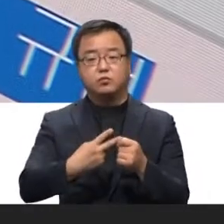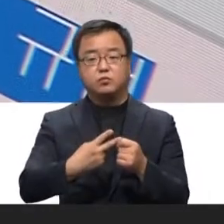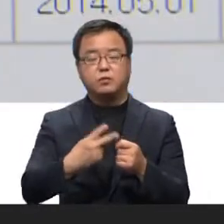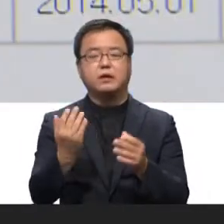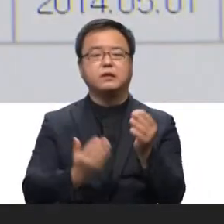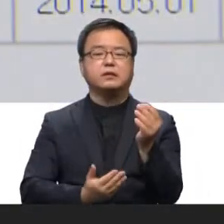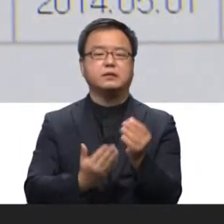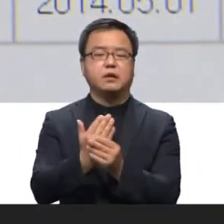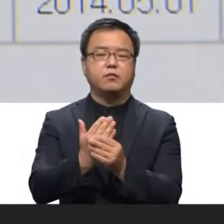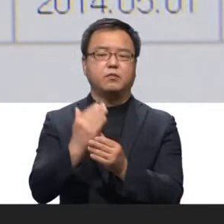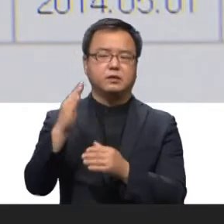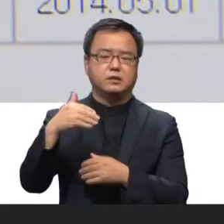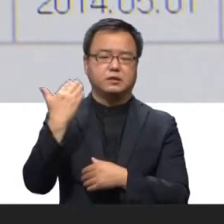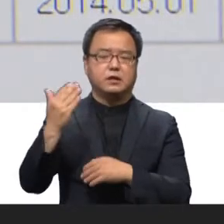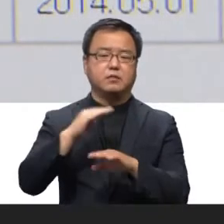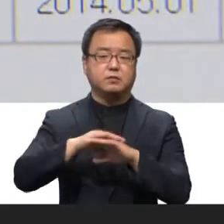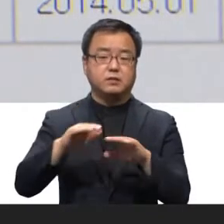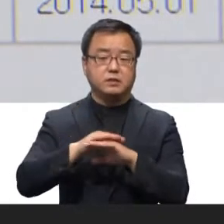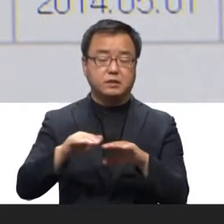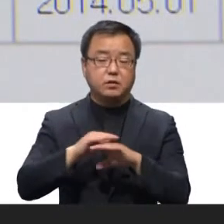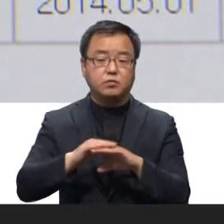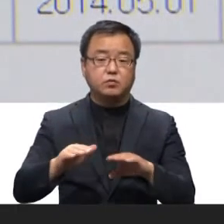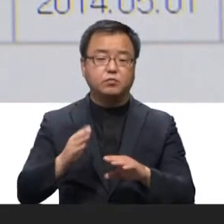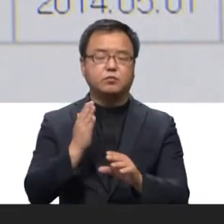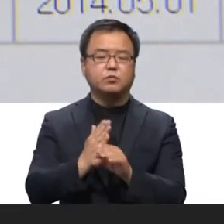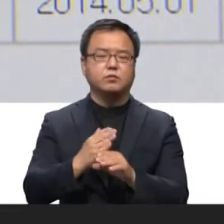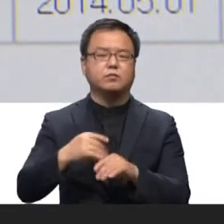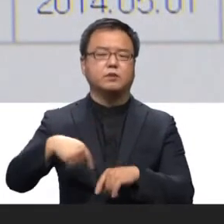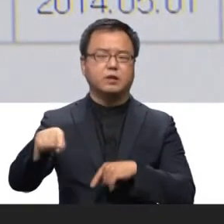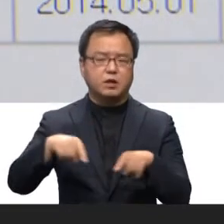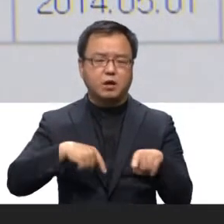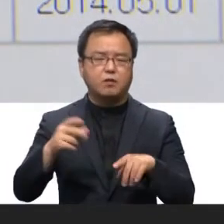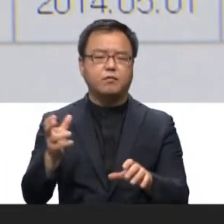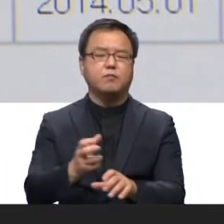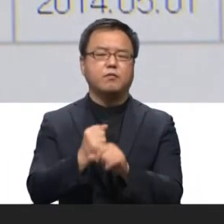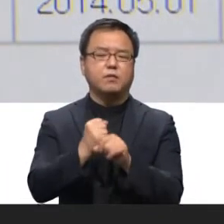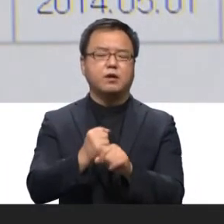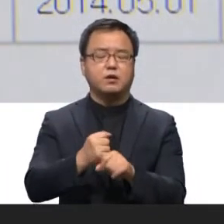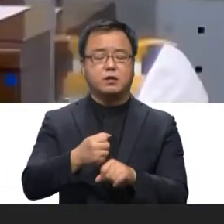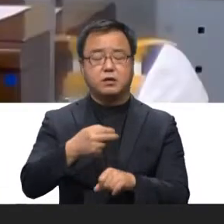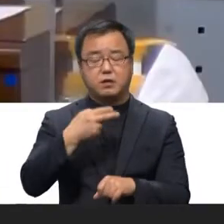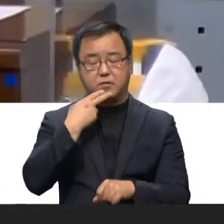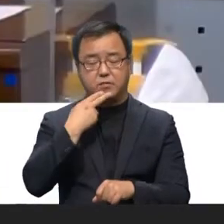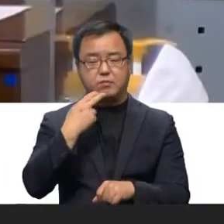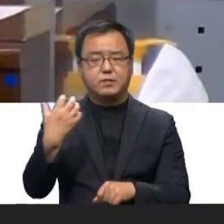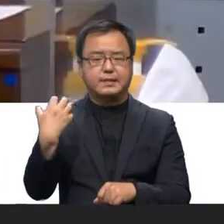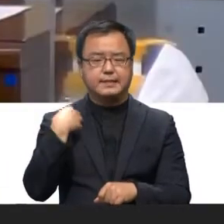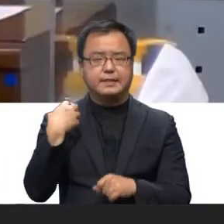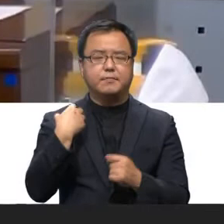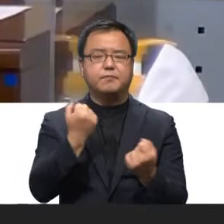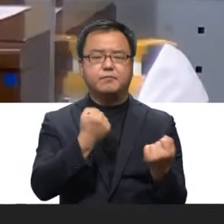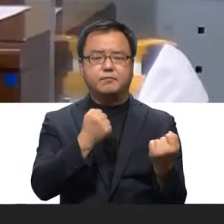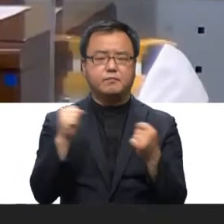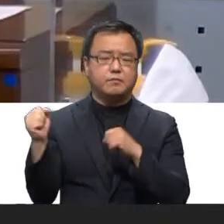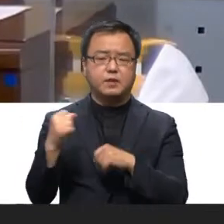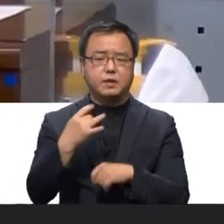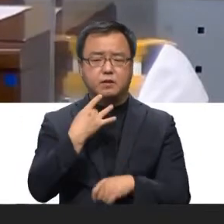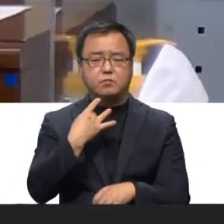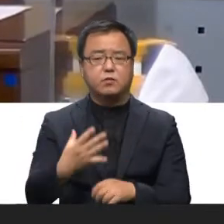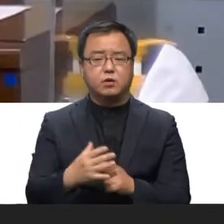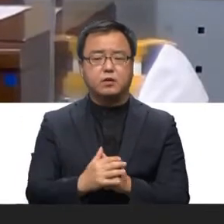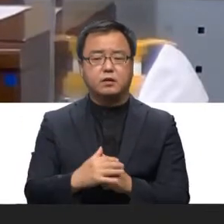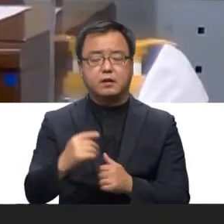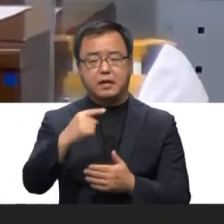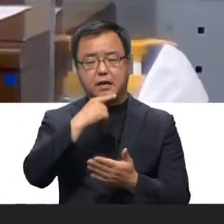발생 시 사후 처리에서 컨트롤타워 없이 우왕좌왕하고 책임 회피 급급했거든요. 예. 피해자와